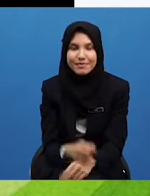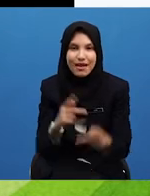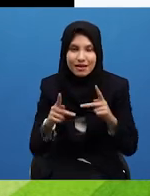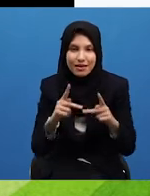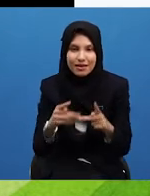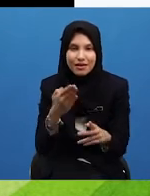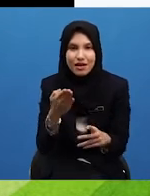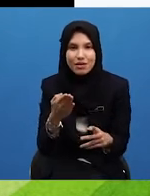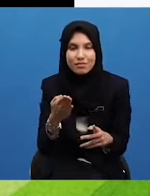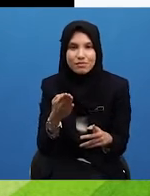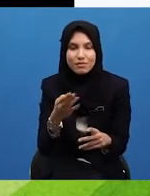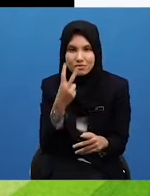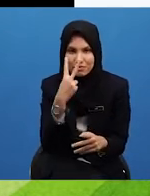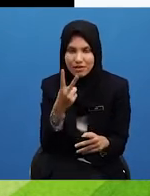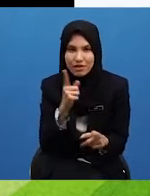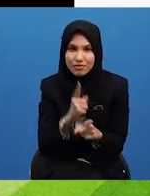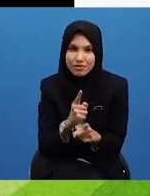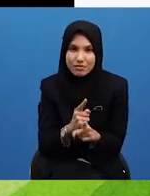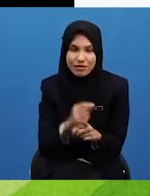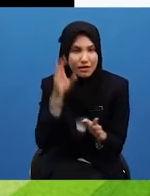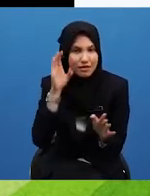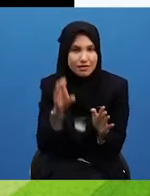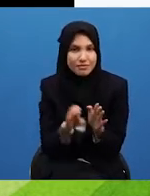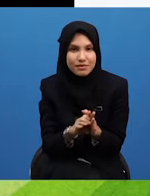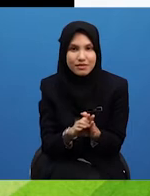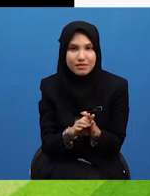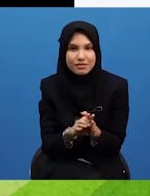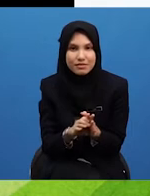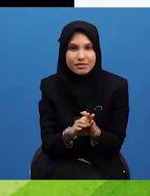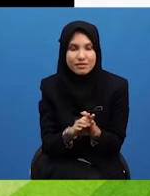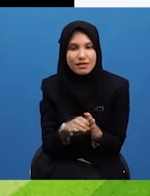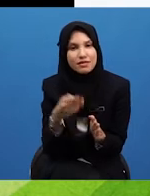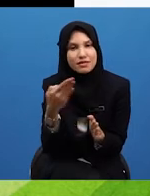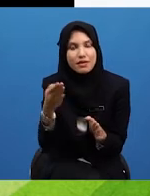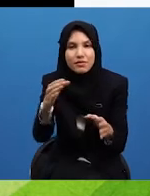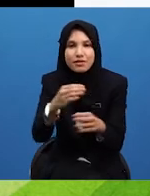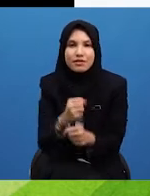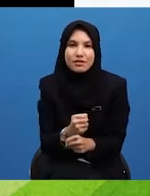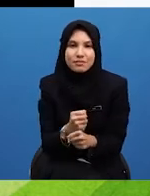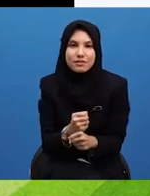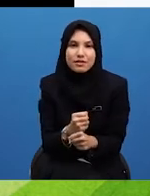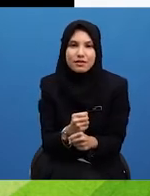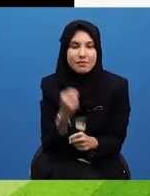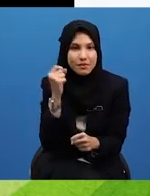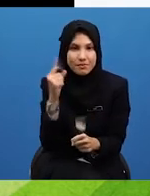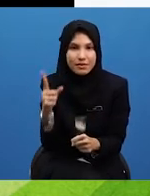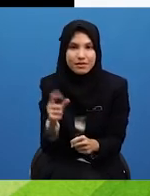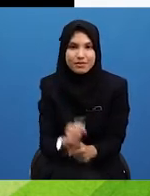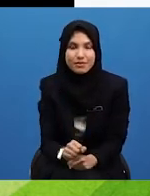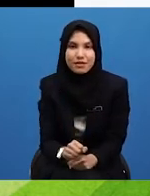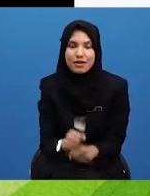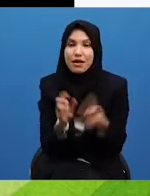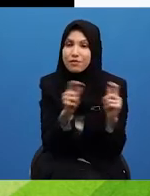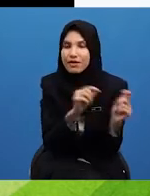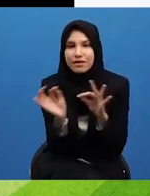teliti betul-betul gambar ini kamu dapat memahami fenomena